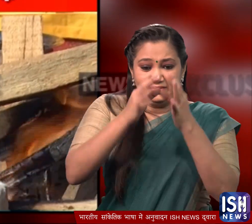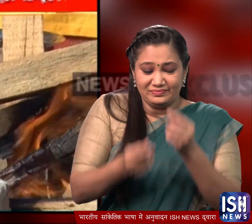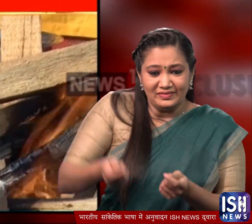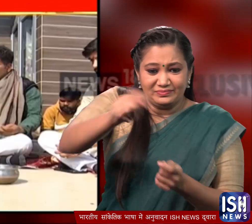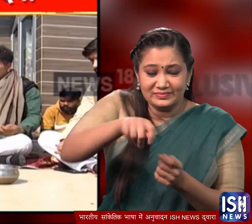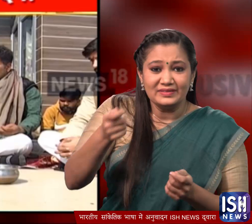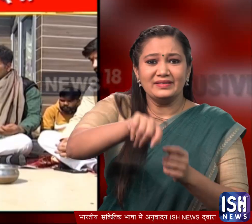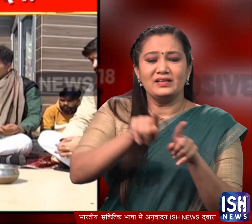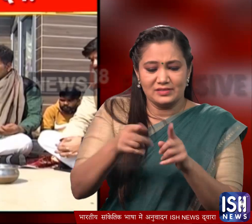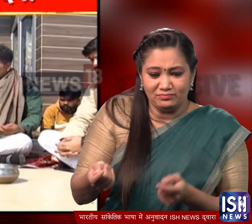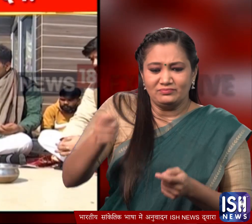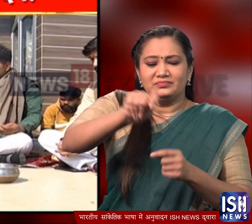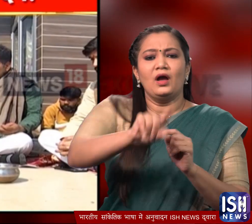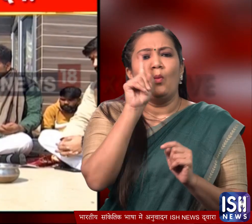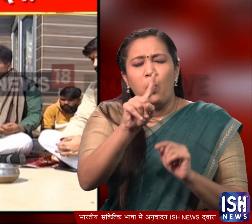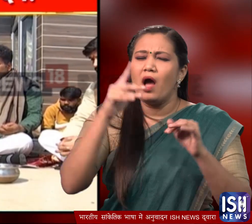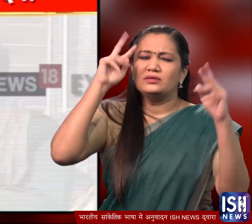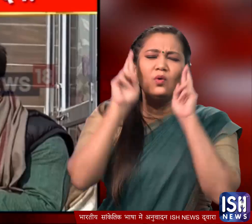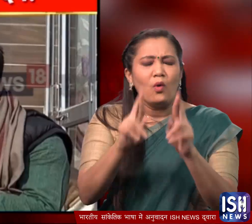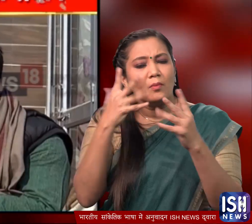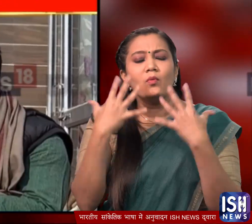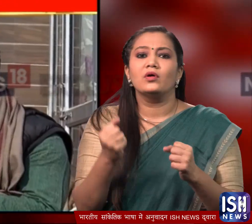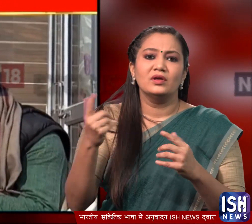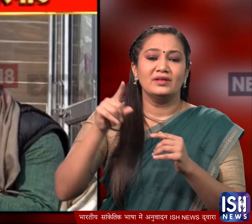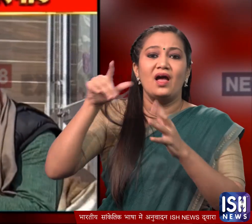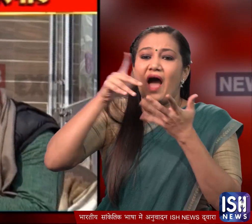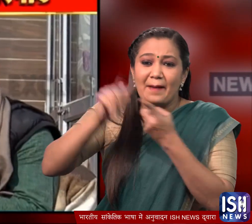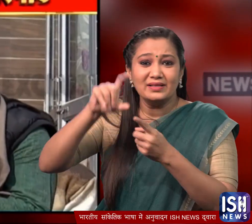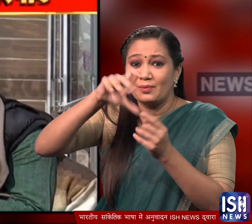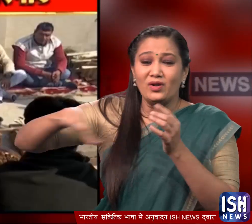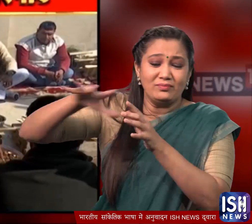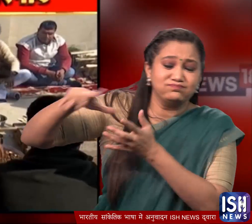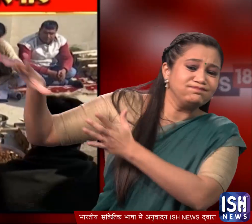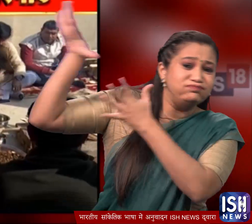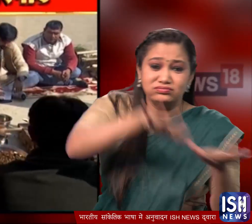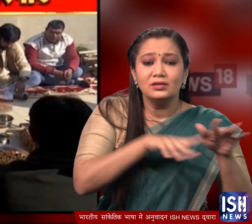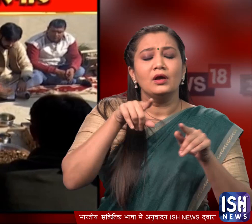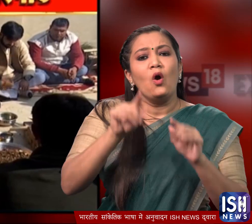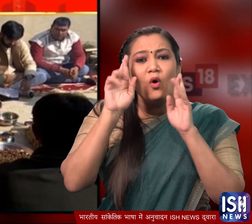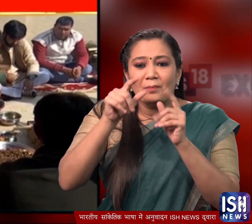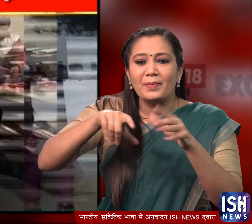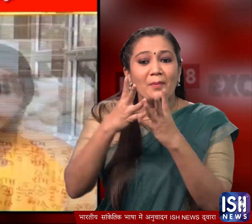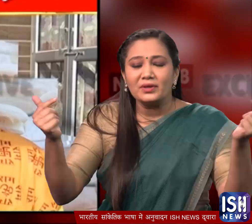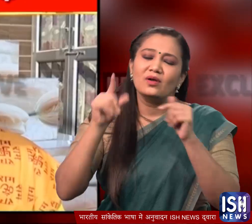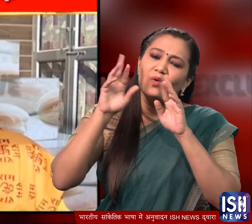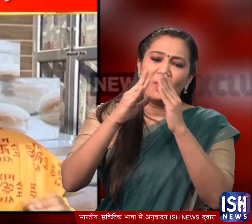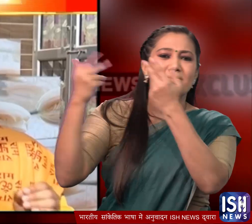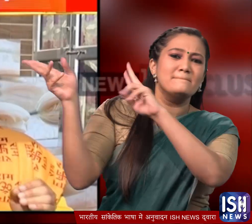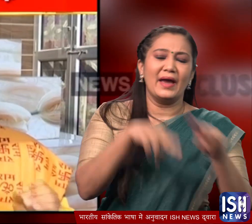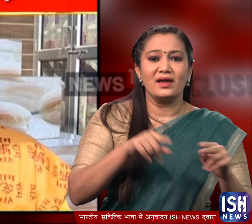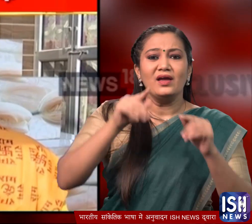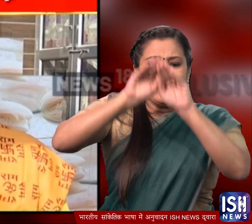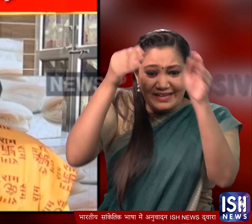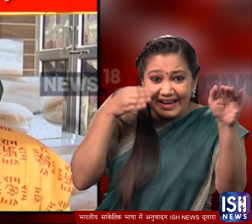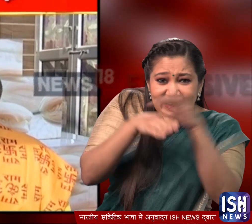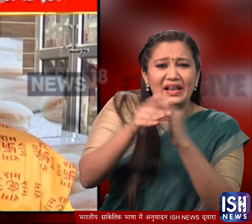यज्ञ में शामिल लोगों ने आहुति डालने के दौरान केवल एक यही प्रार्थना की कि चमोली में आई आपदा के पीड़ित सुरक्षित अपने घर लौट जाएं। और जो लोग टनल